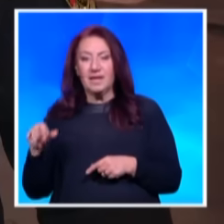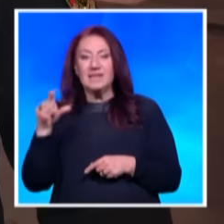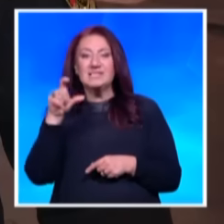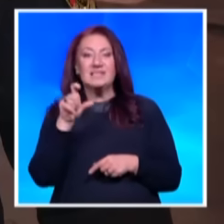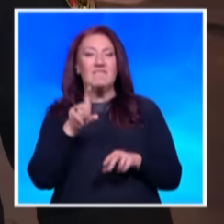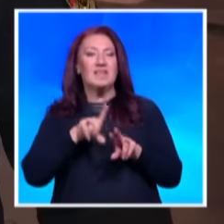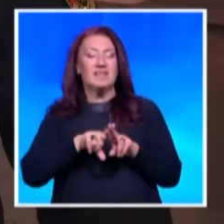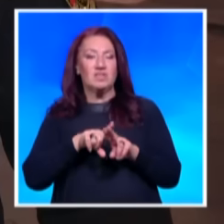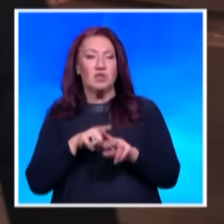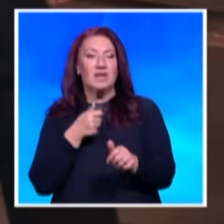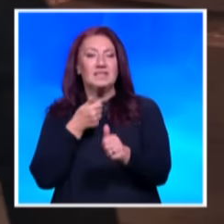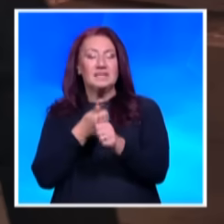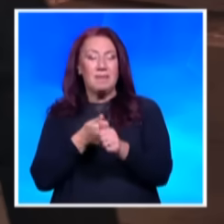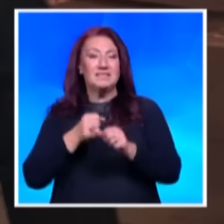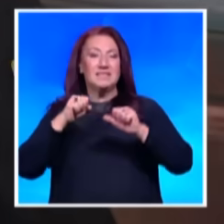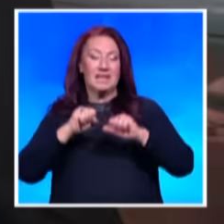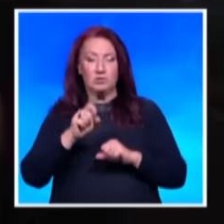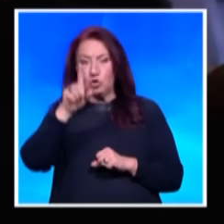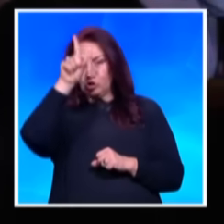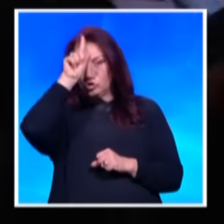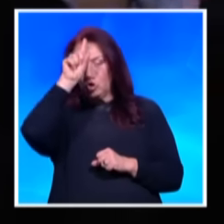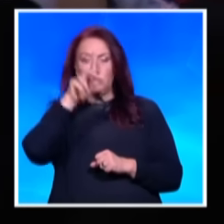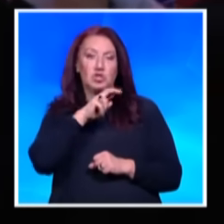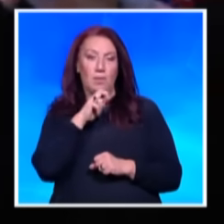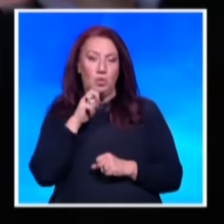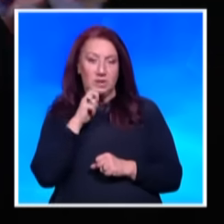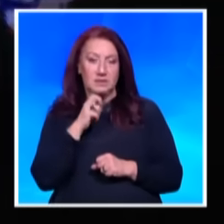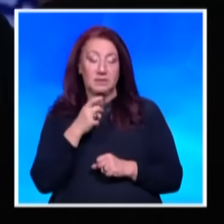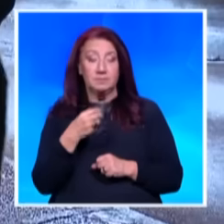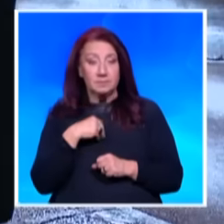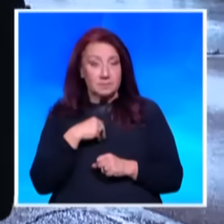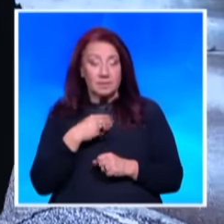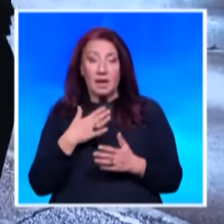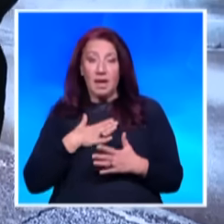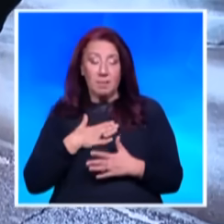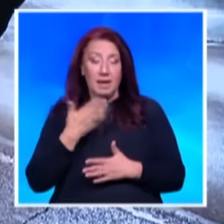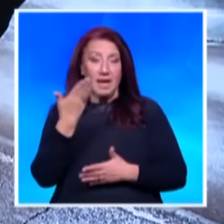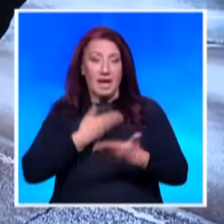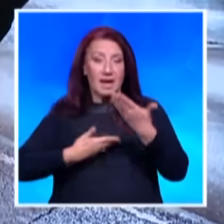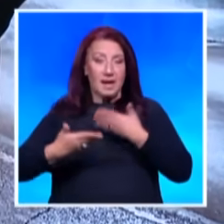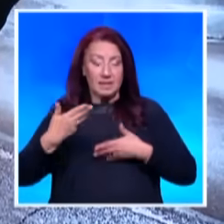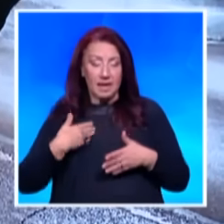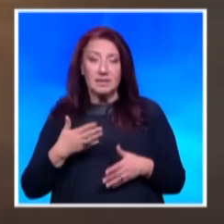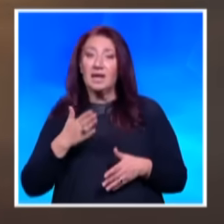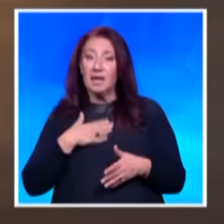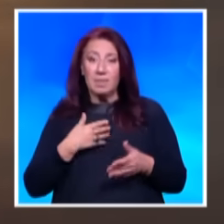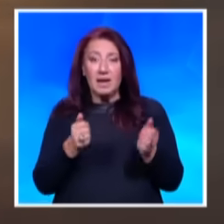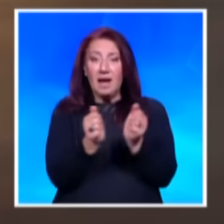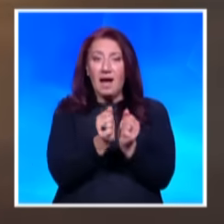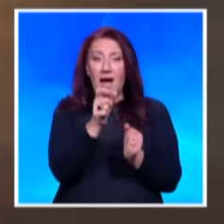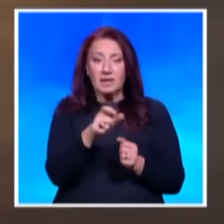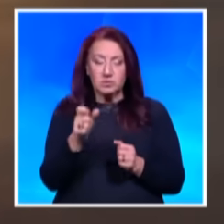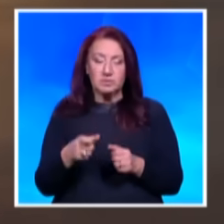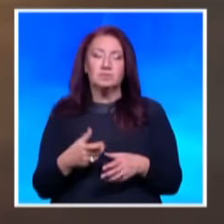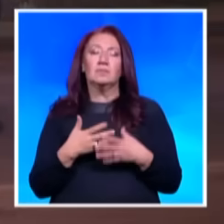заместник директор на Столичната дирекция на вътрешните работи. Кажете ни на първо място, има ли ранени, има ли арестувани? Точно така. Има множество